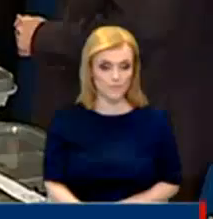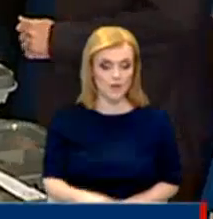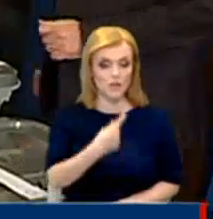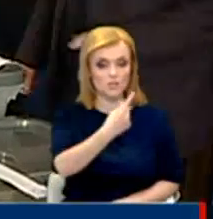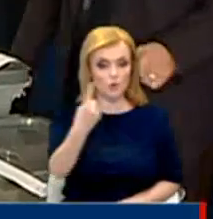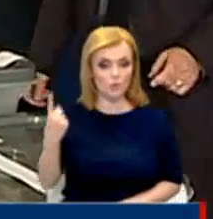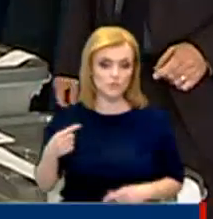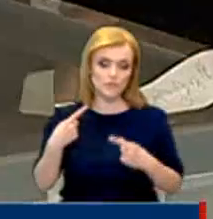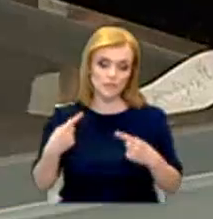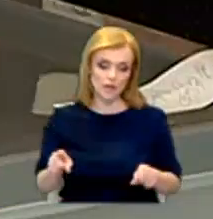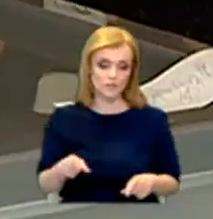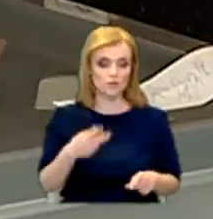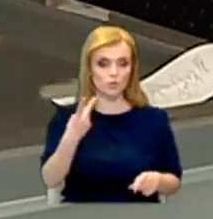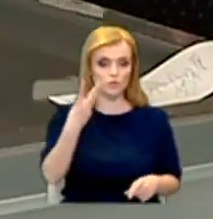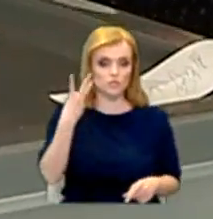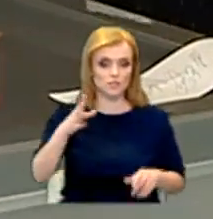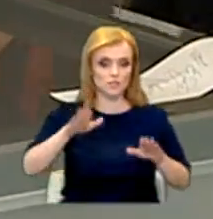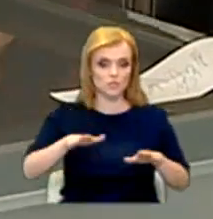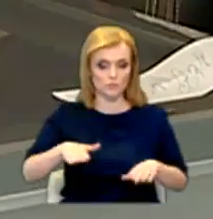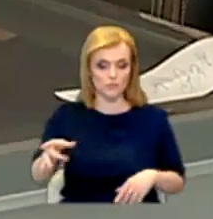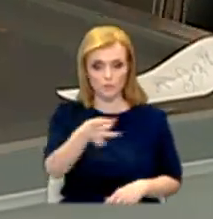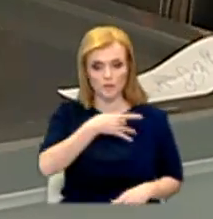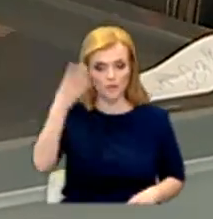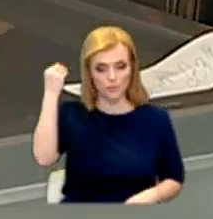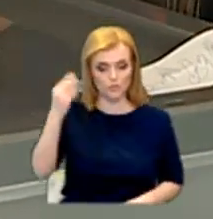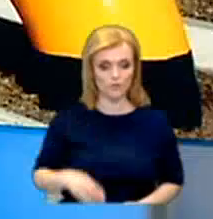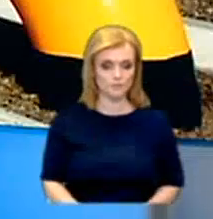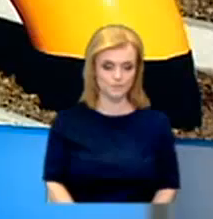câte o secție în alte 23 de localități.